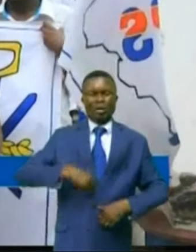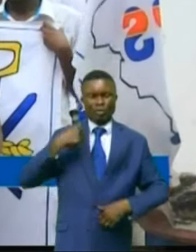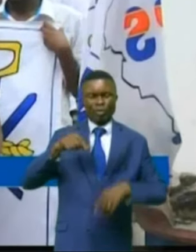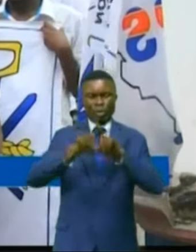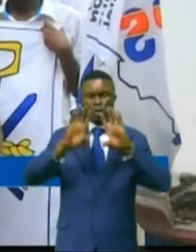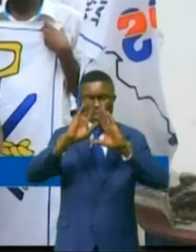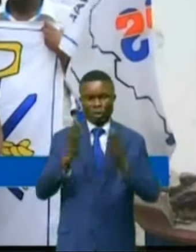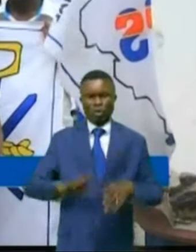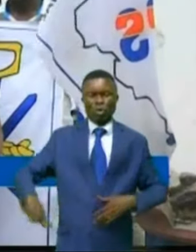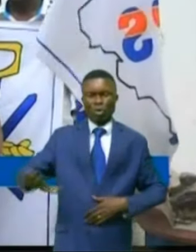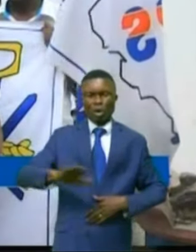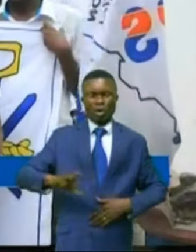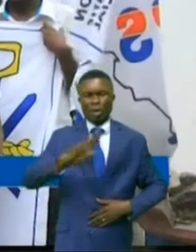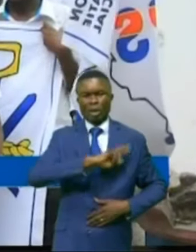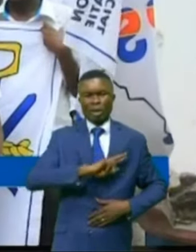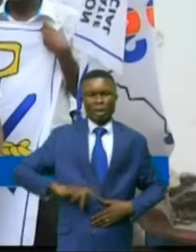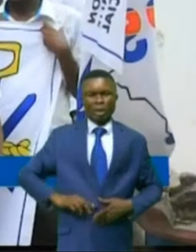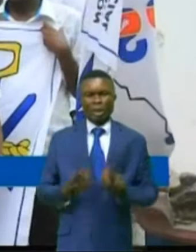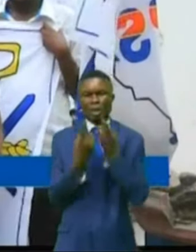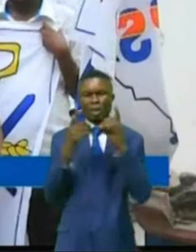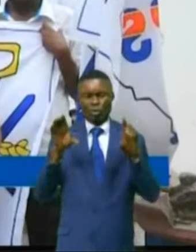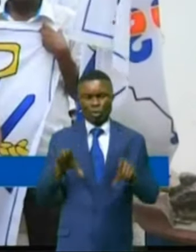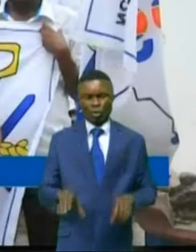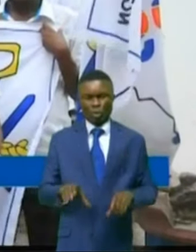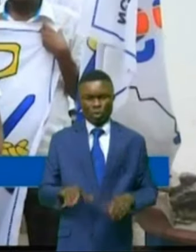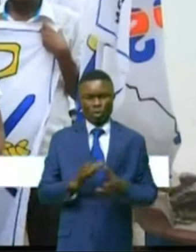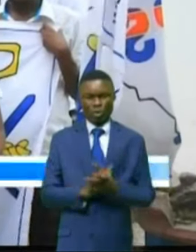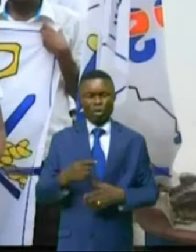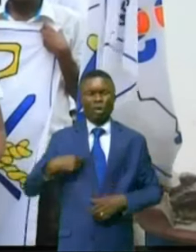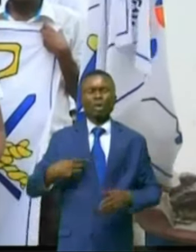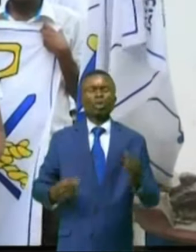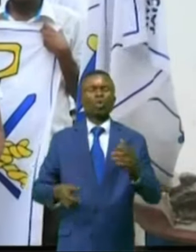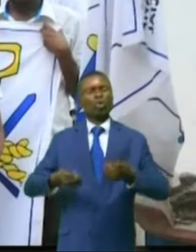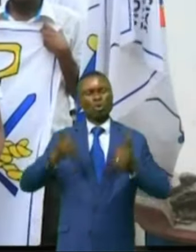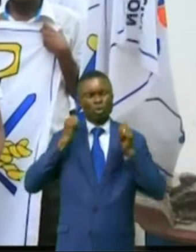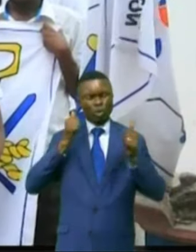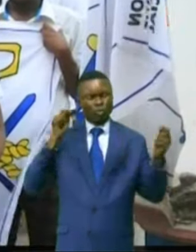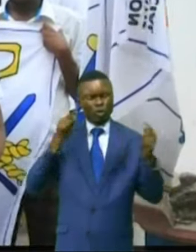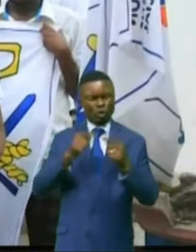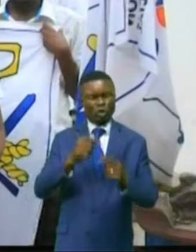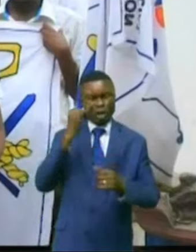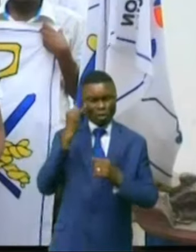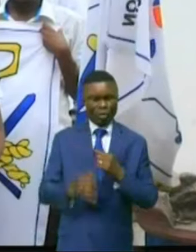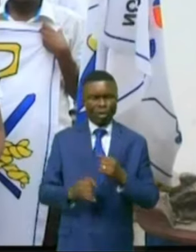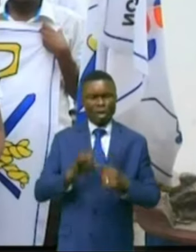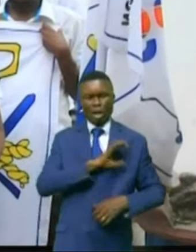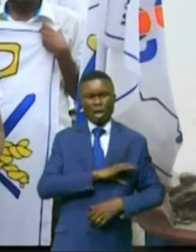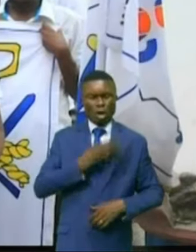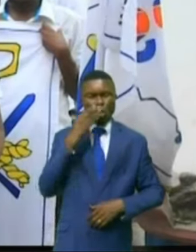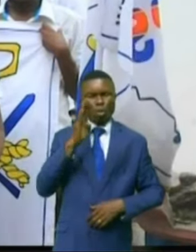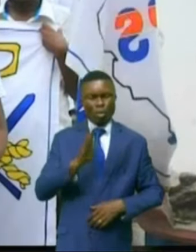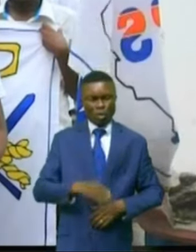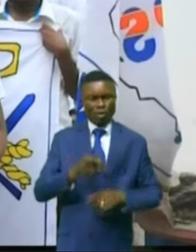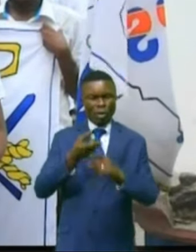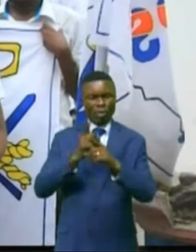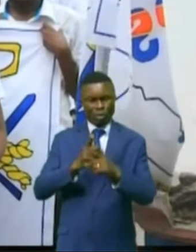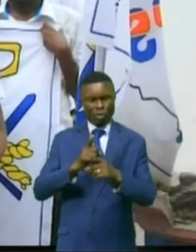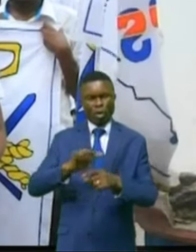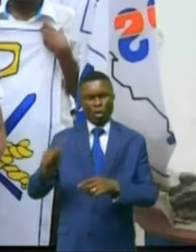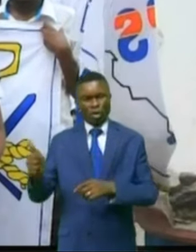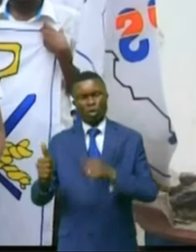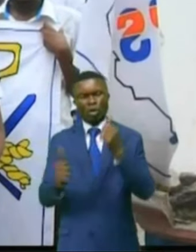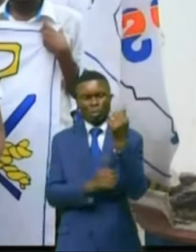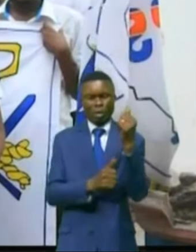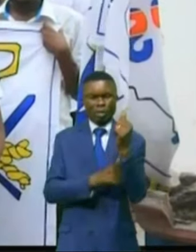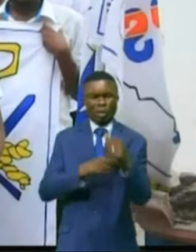toute la République démocratique du Congo. Nous dénonçons jusqu'à la dernière énergie les comportements affichés par quelques individus